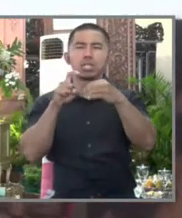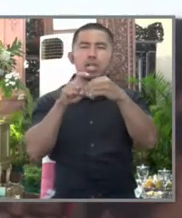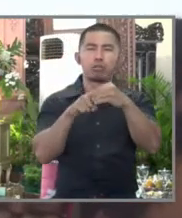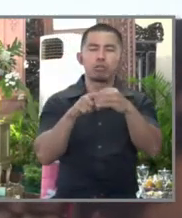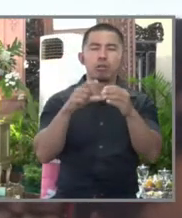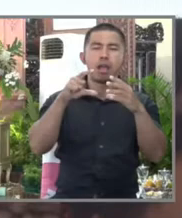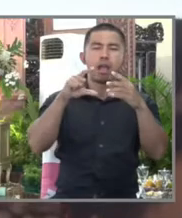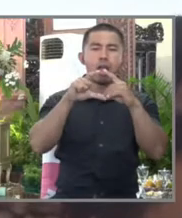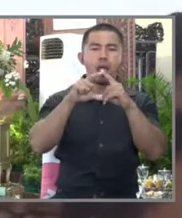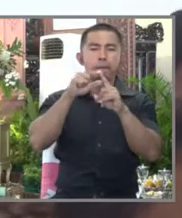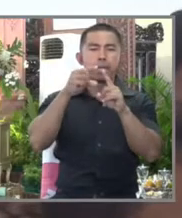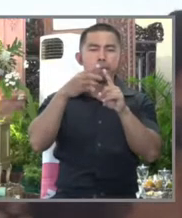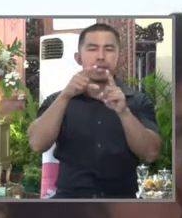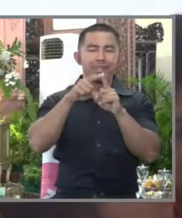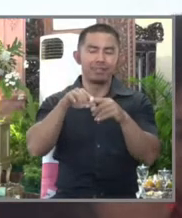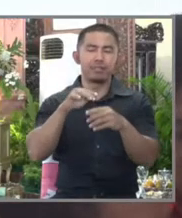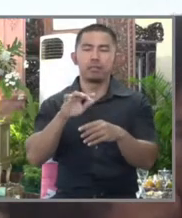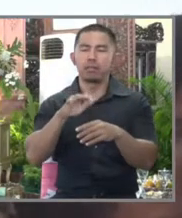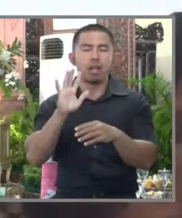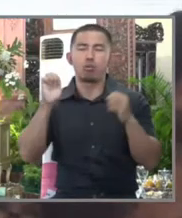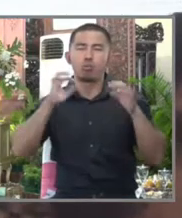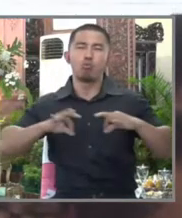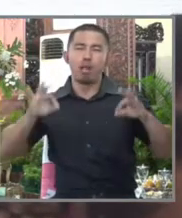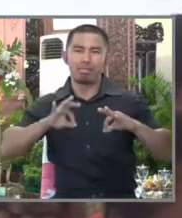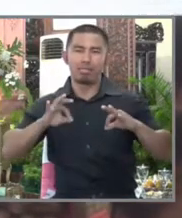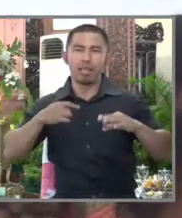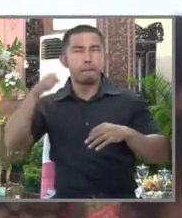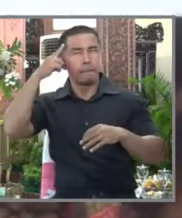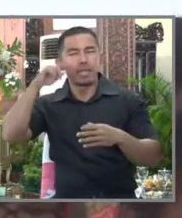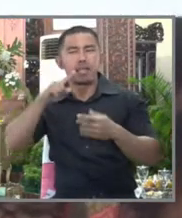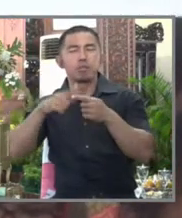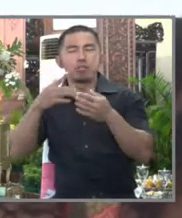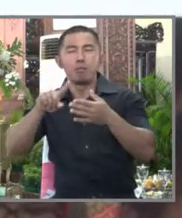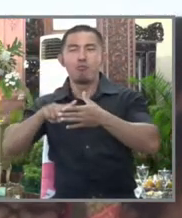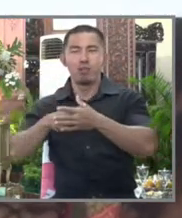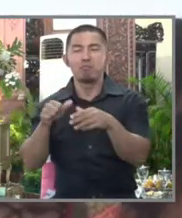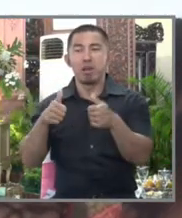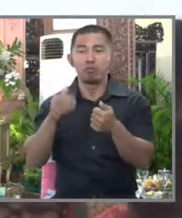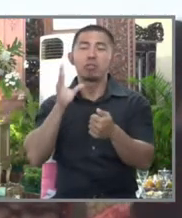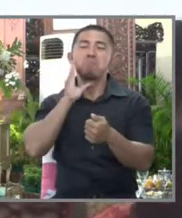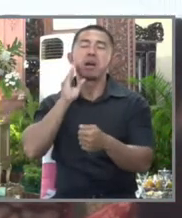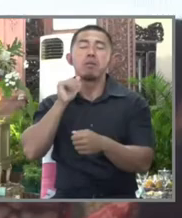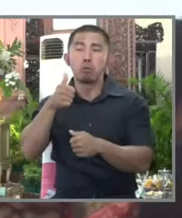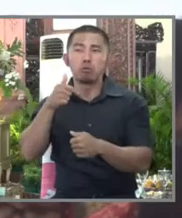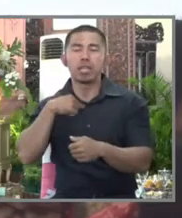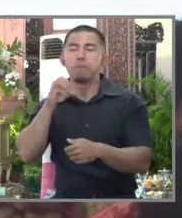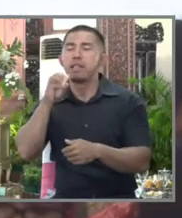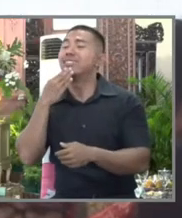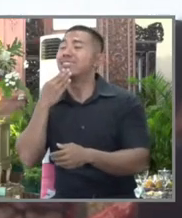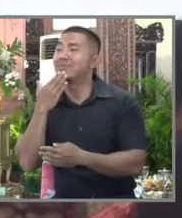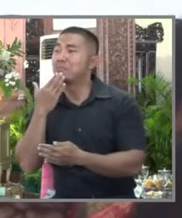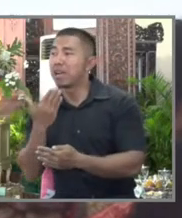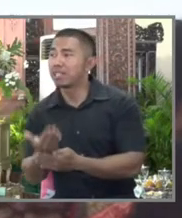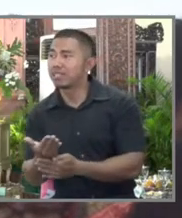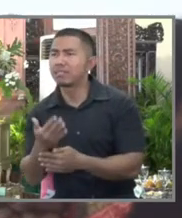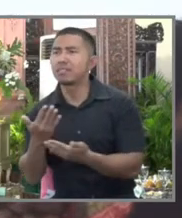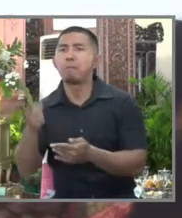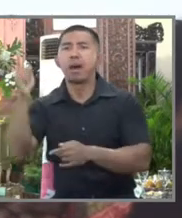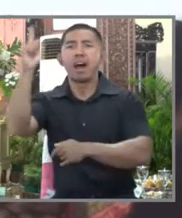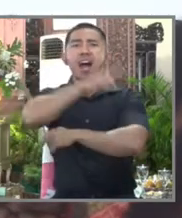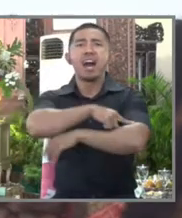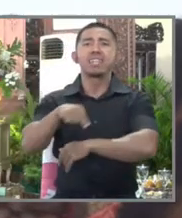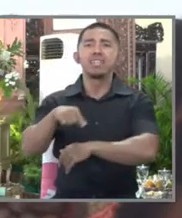kita. Pasti enggak kuat. Saya kira teman-teman sudah memulai itu dengan cara yang bagus, pengalamannya bagus, dan saya terima kasih. Kenapa kok hari ini inovasi